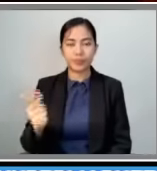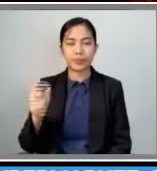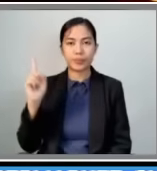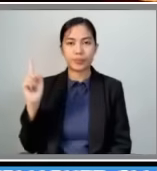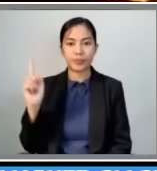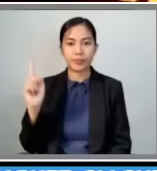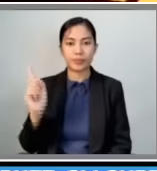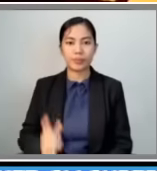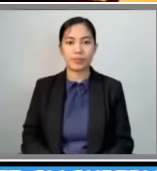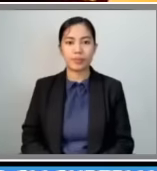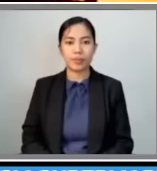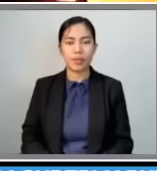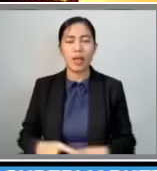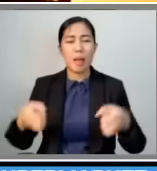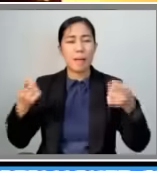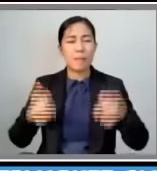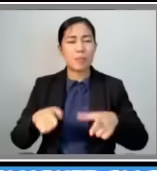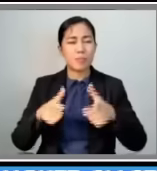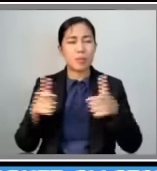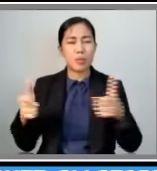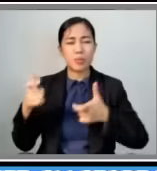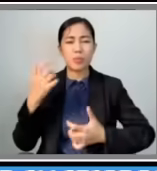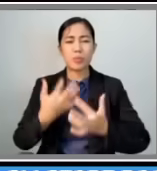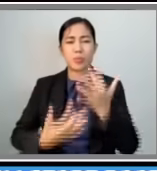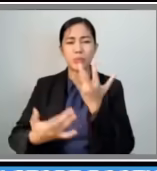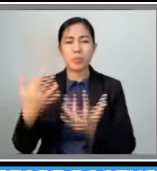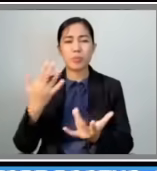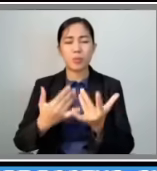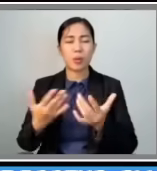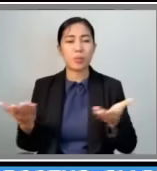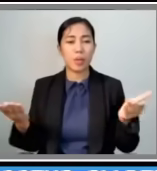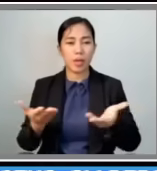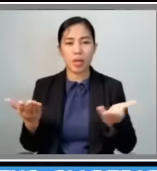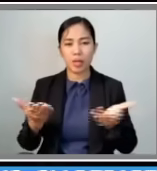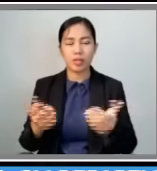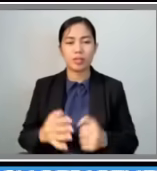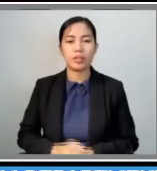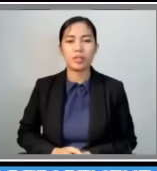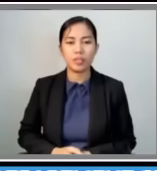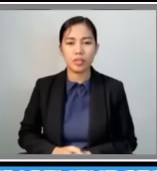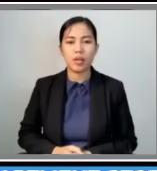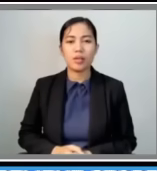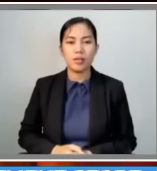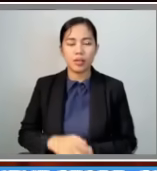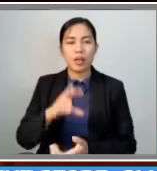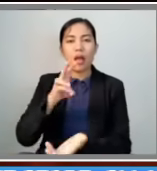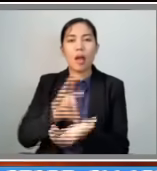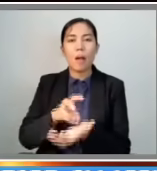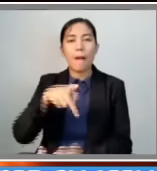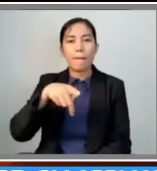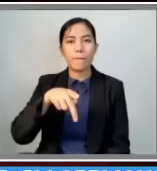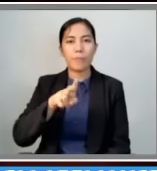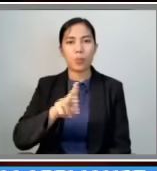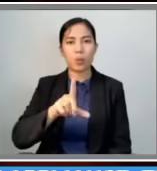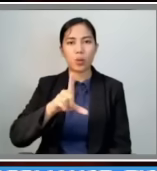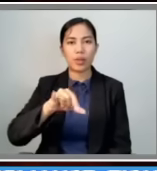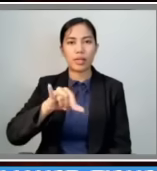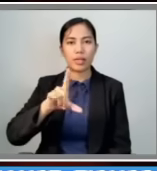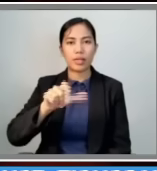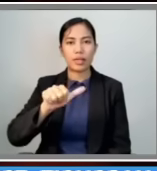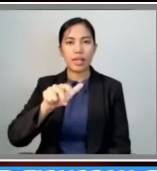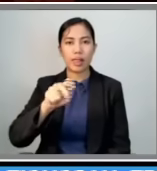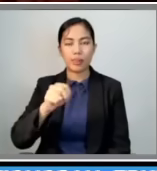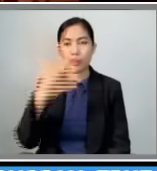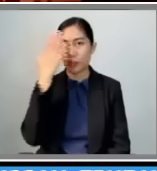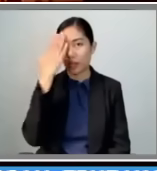Sumiklab ang malaking sunog sa isang warehouse sa Barangay Dampol 2nd B sa Pulilan, Bulacan mag-alas 11 kagabi. Sa laki ng apoy, mabilis na